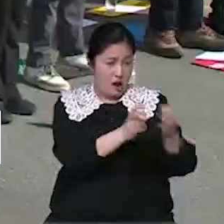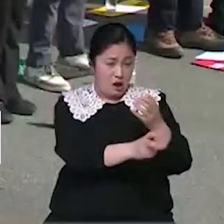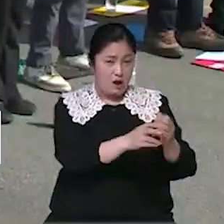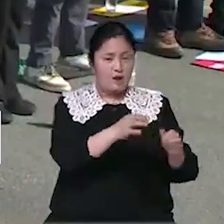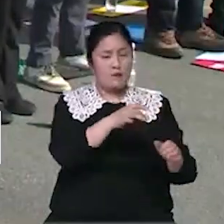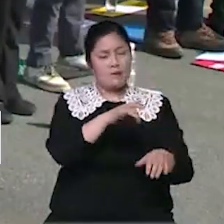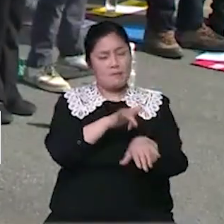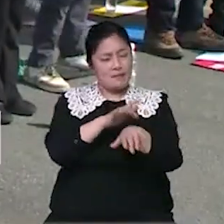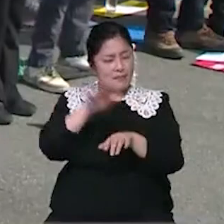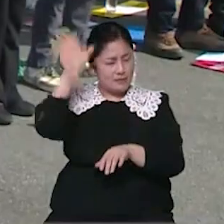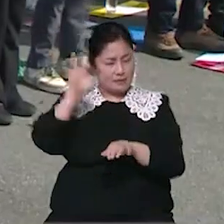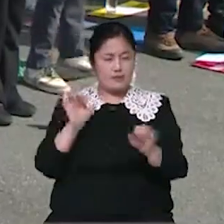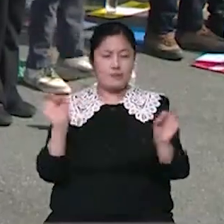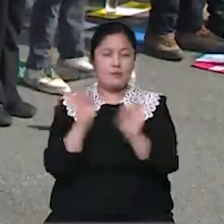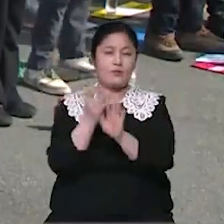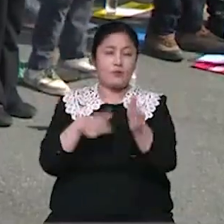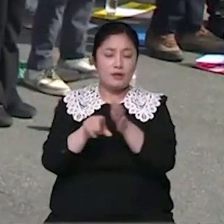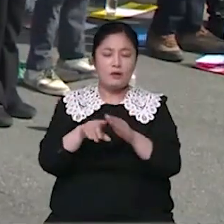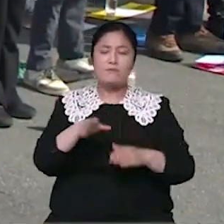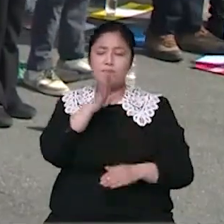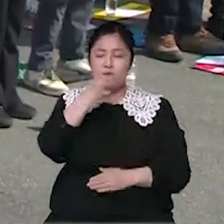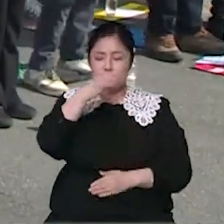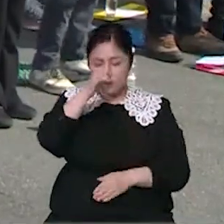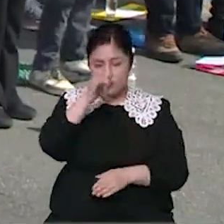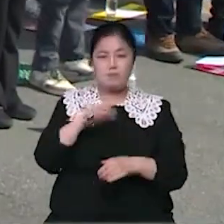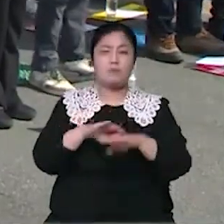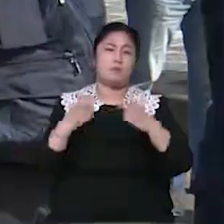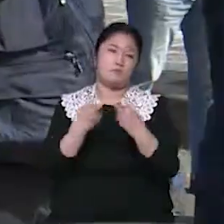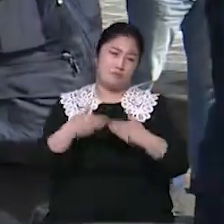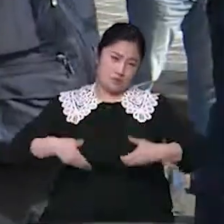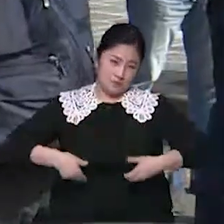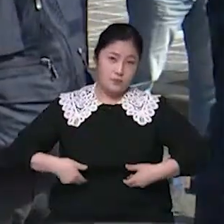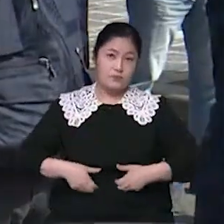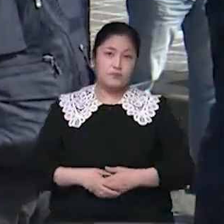뿌리뽑기 위한 실효성 있는 대책 마련이 절실합니다. KBC 조윤정입니다.